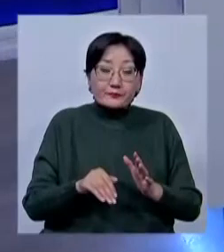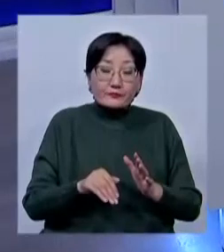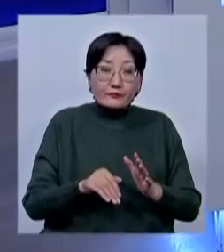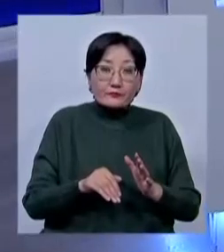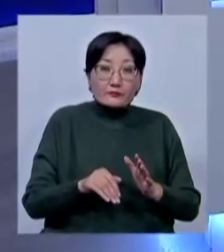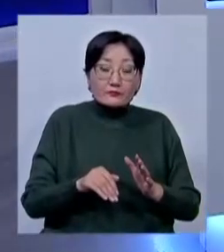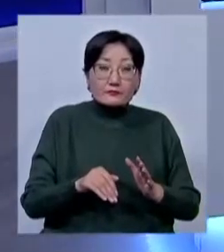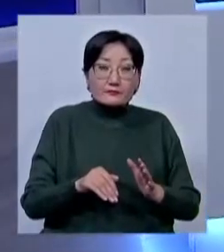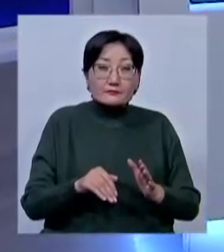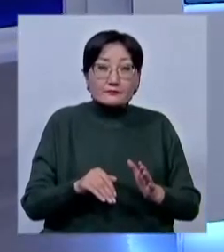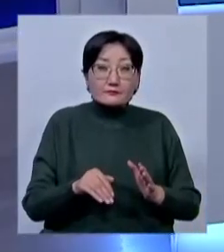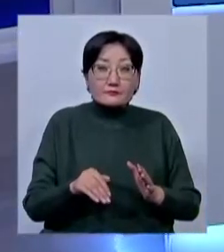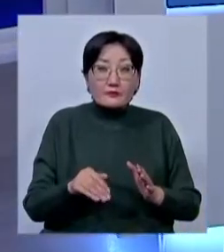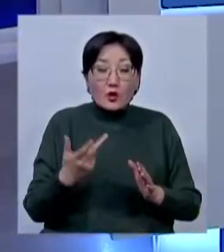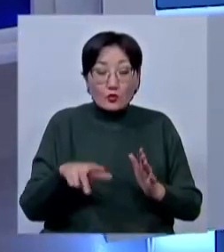мың